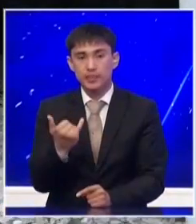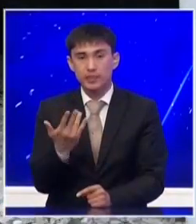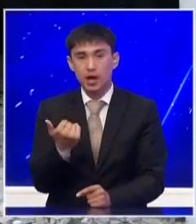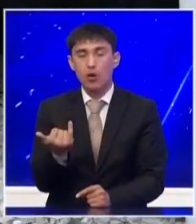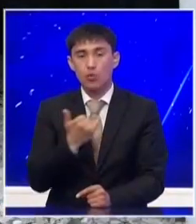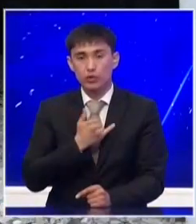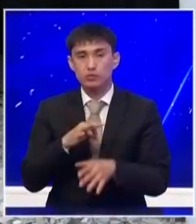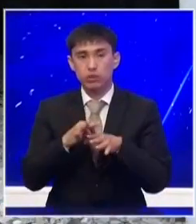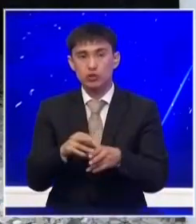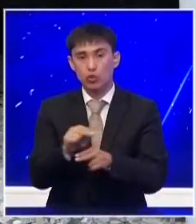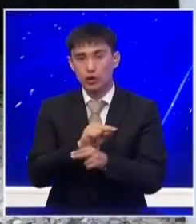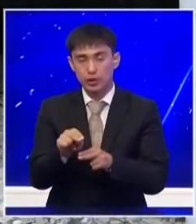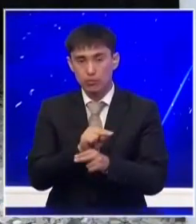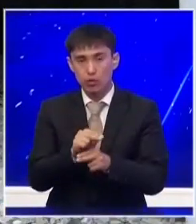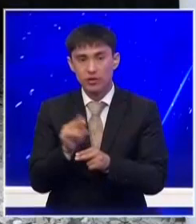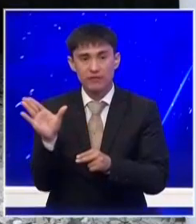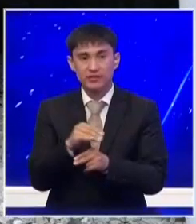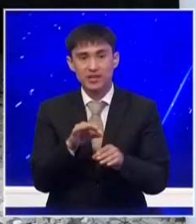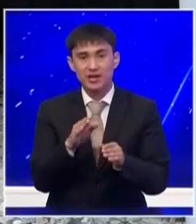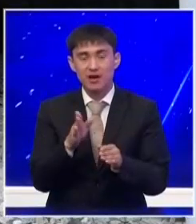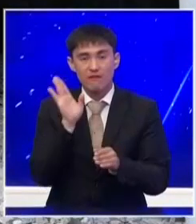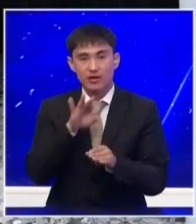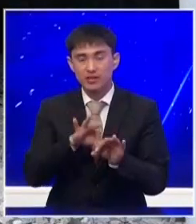нас прошел капитальный ремонт всех систем